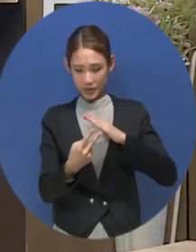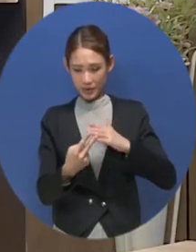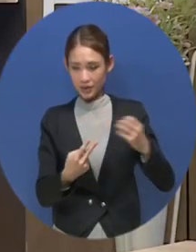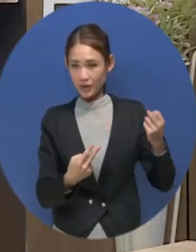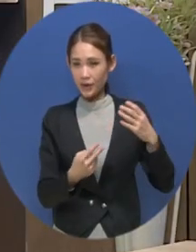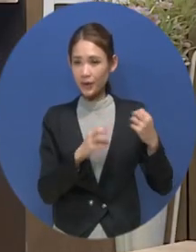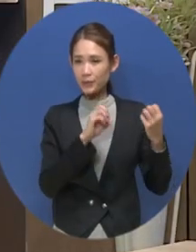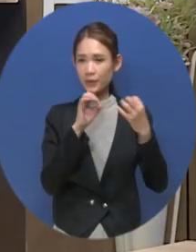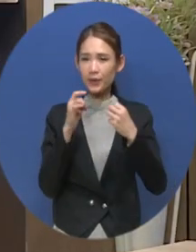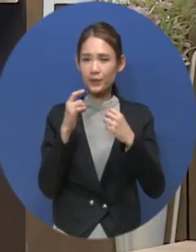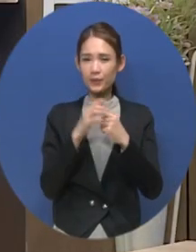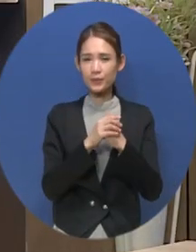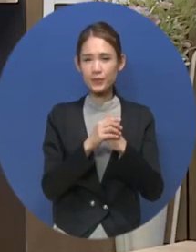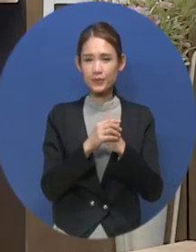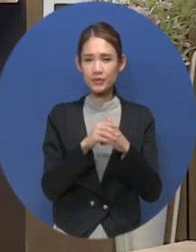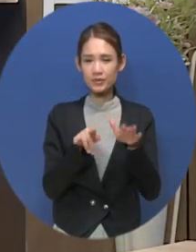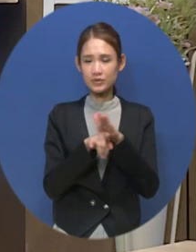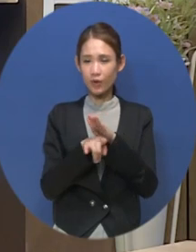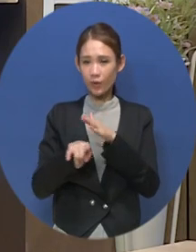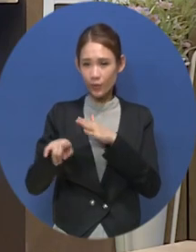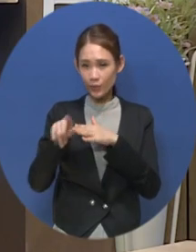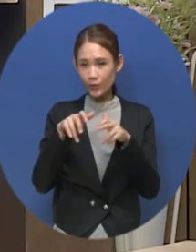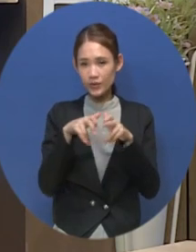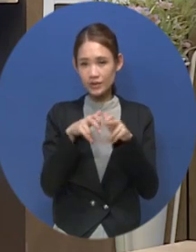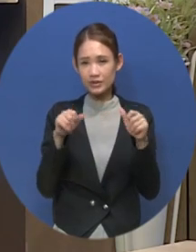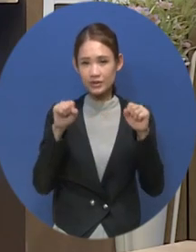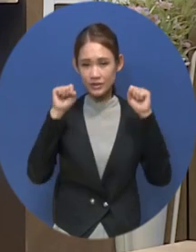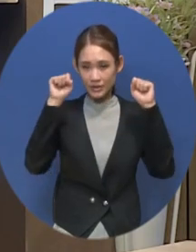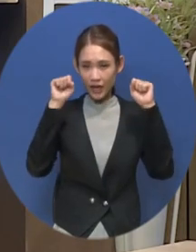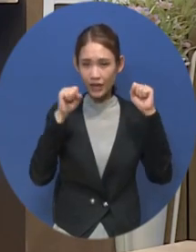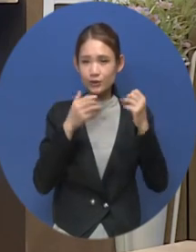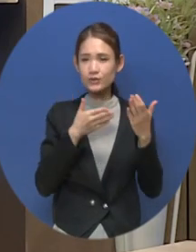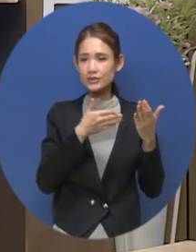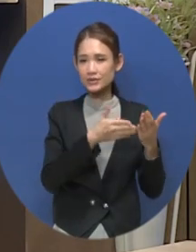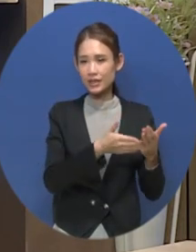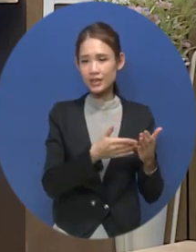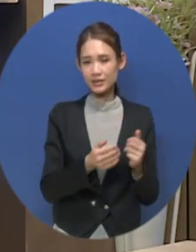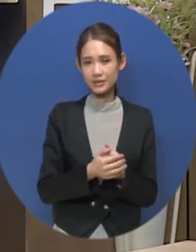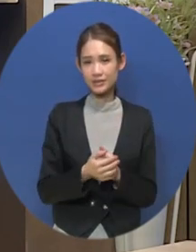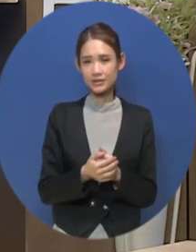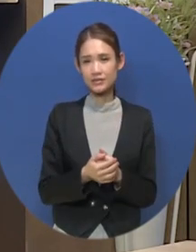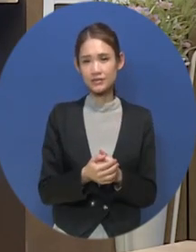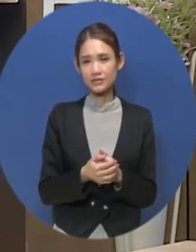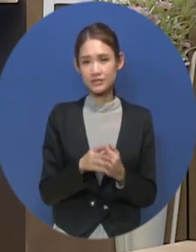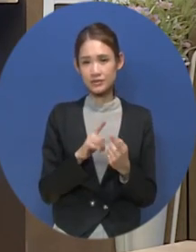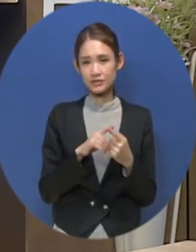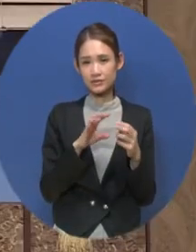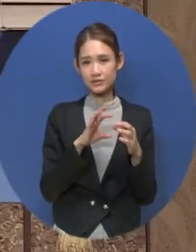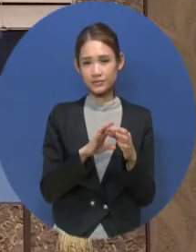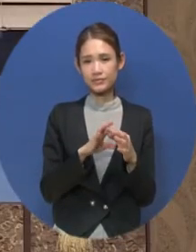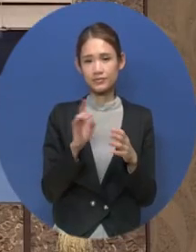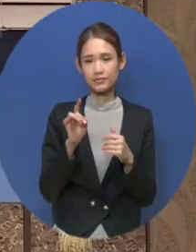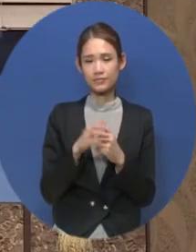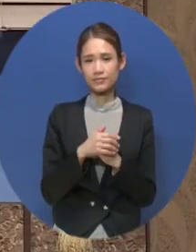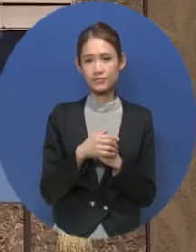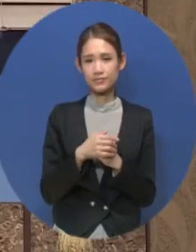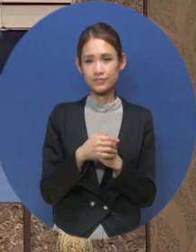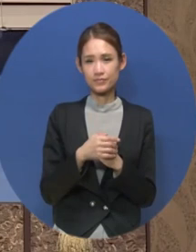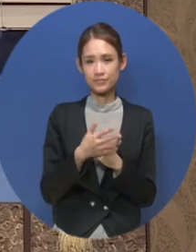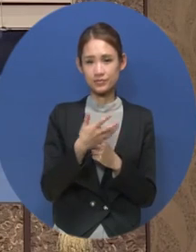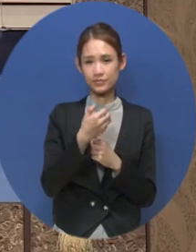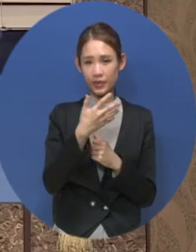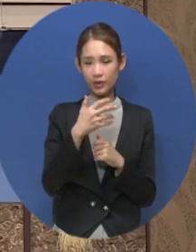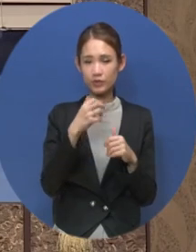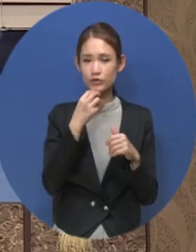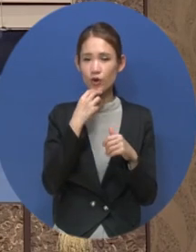해볼까 하는데요. 예. 이 선도하는 장애인 체육을 제시를 하셨는데 예. 이에 대해서도 한 말씀 해주시죠.